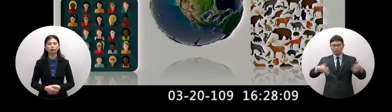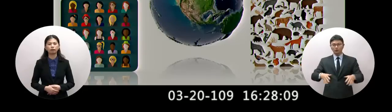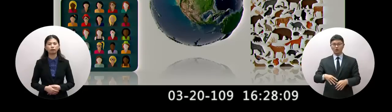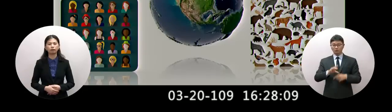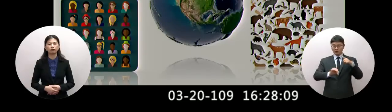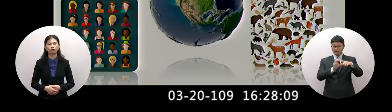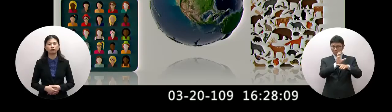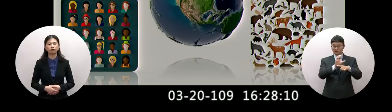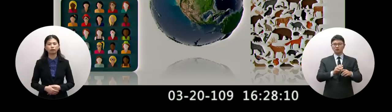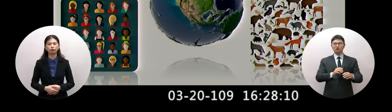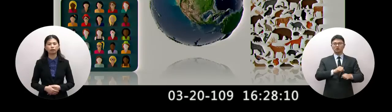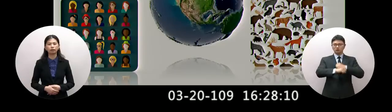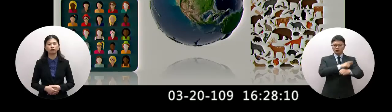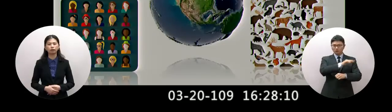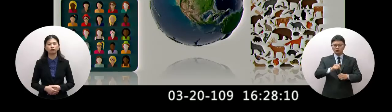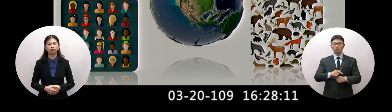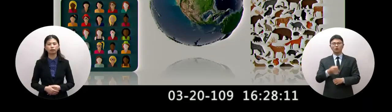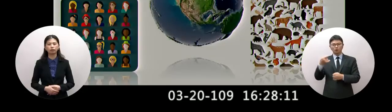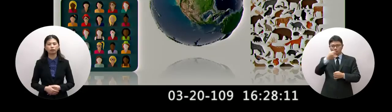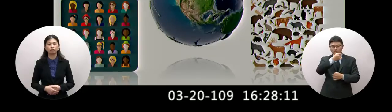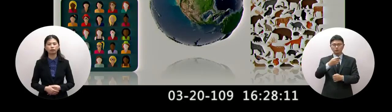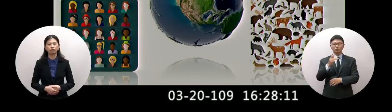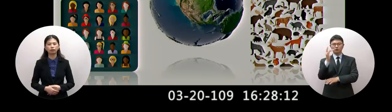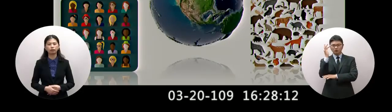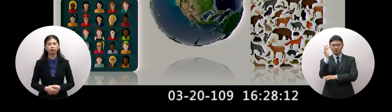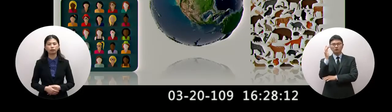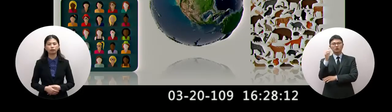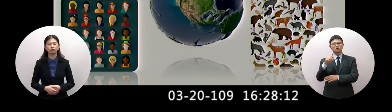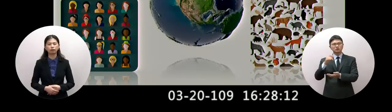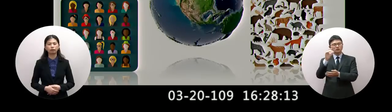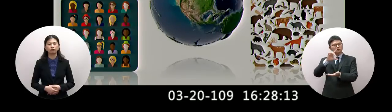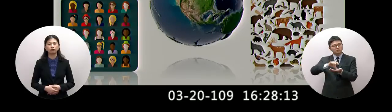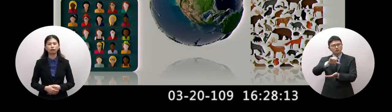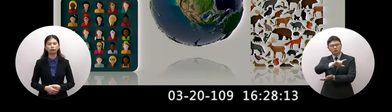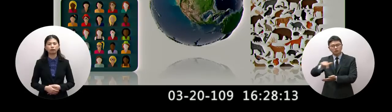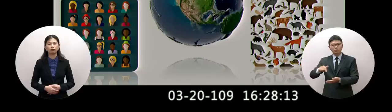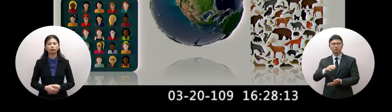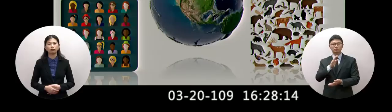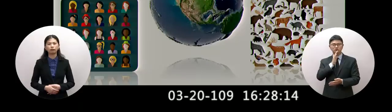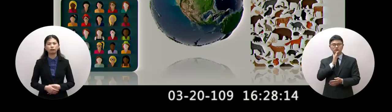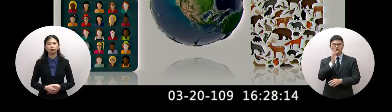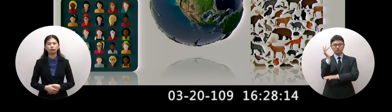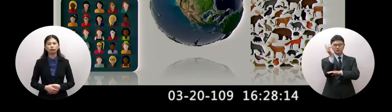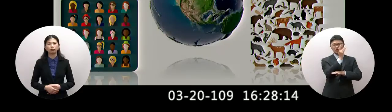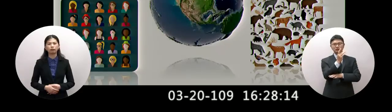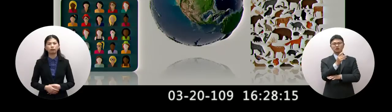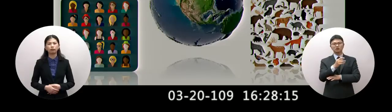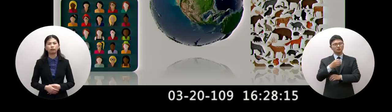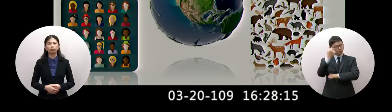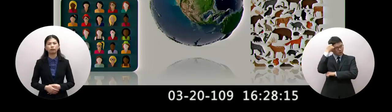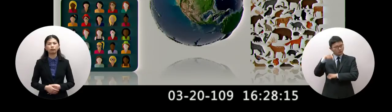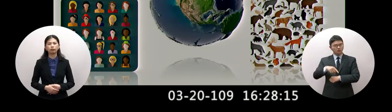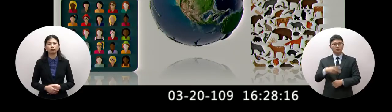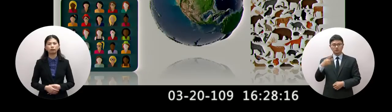物、植物还有昆虫都以森林为家，更有16亿的人，超过